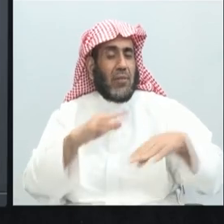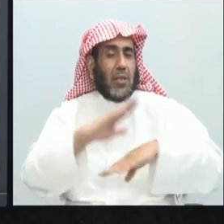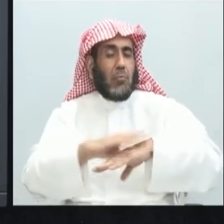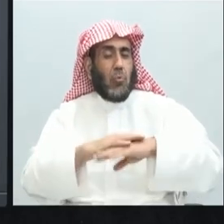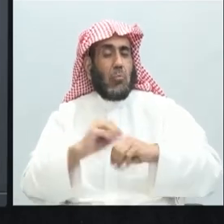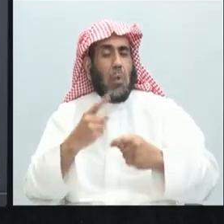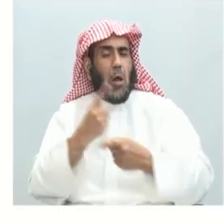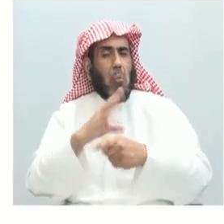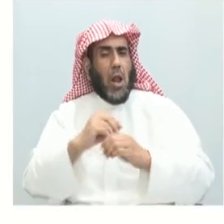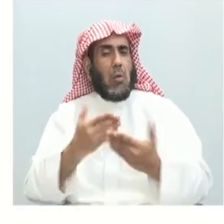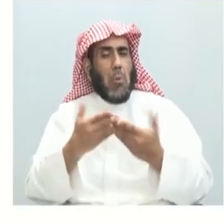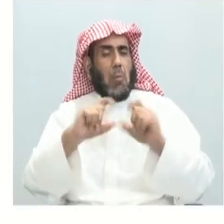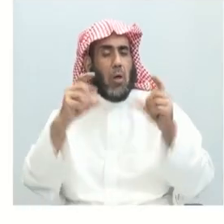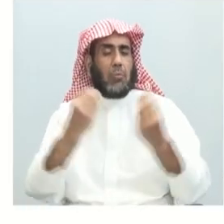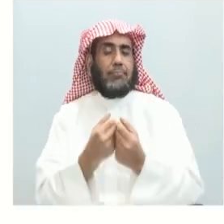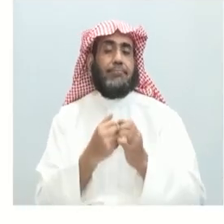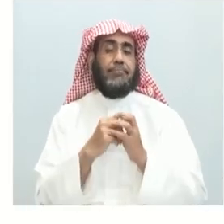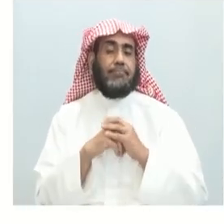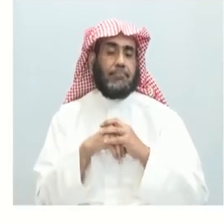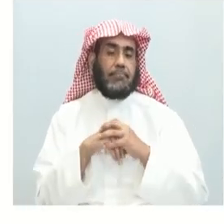ثم ساستعرض معكم الاجابات